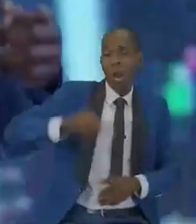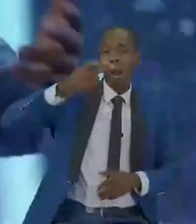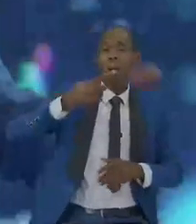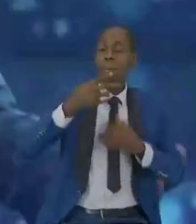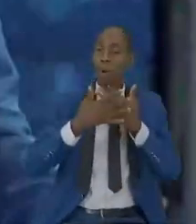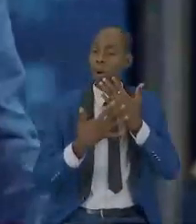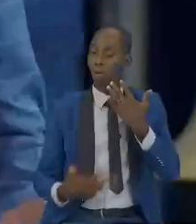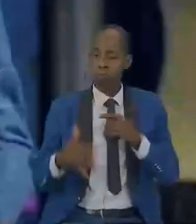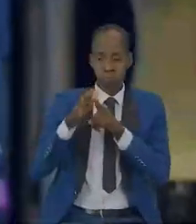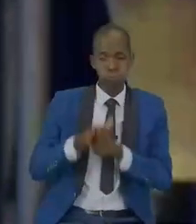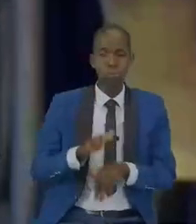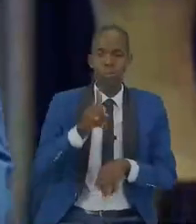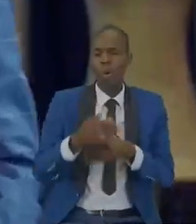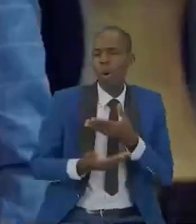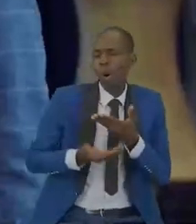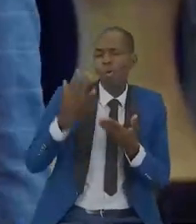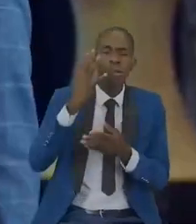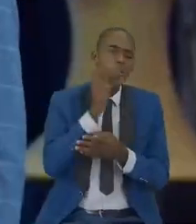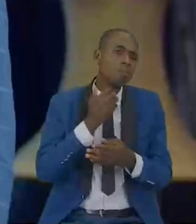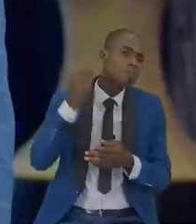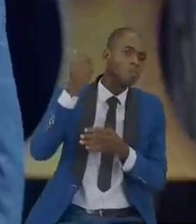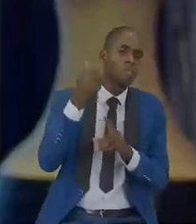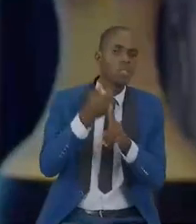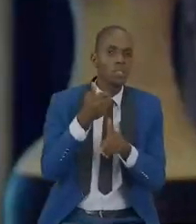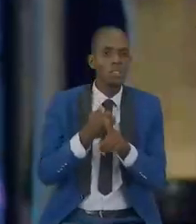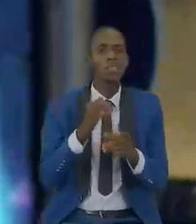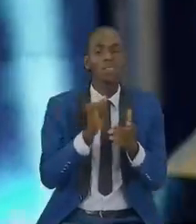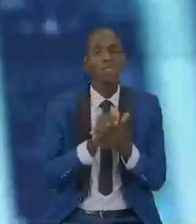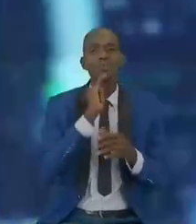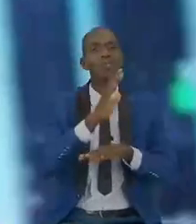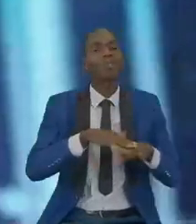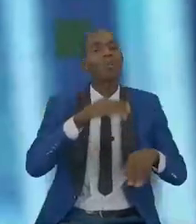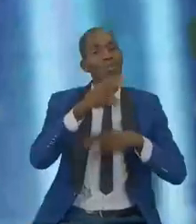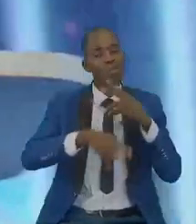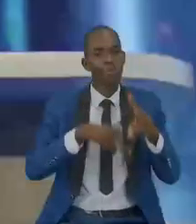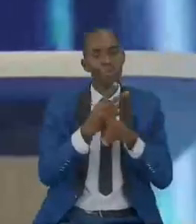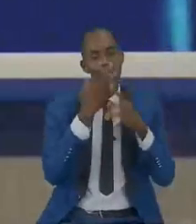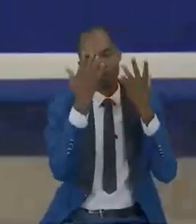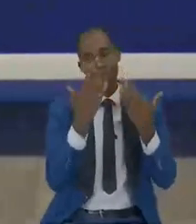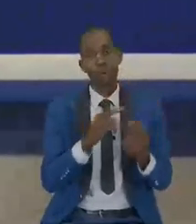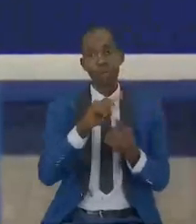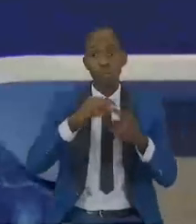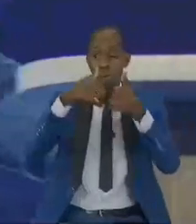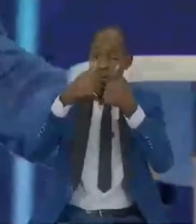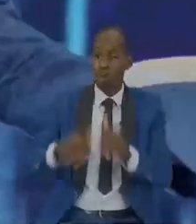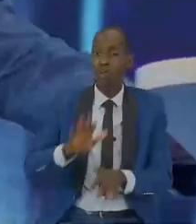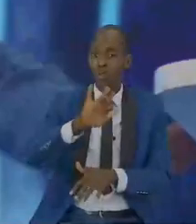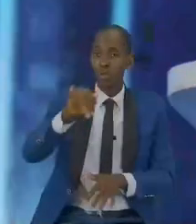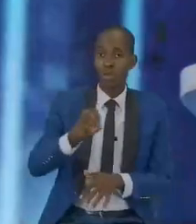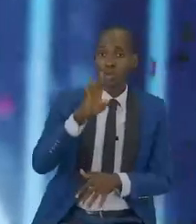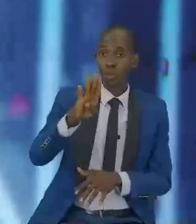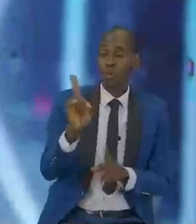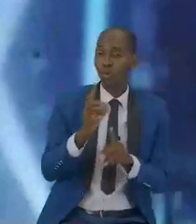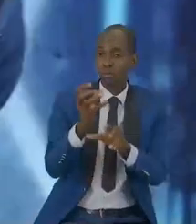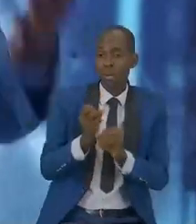pouvais pas manger, presque, tu voudrais même te tuer. La tristesse du monde. Quand tu